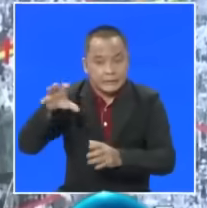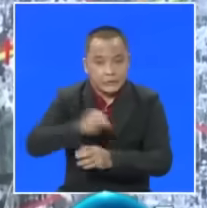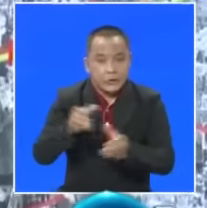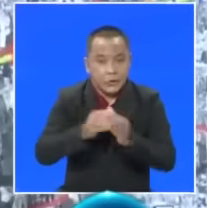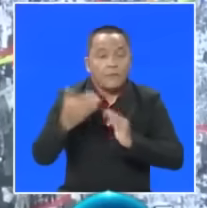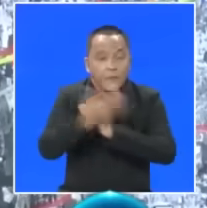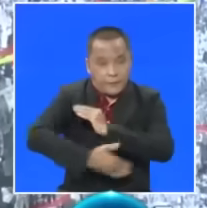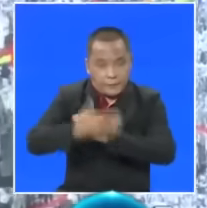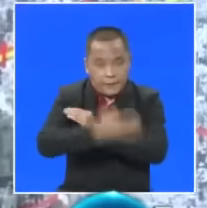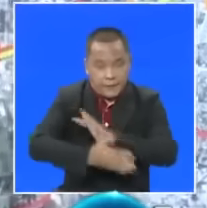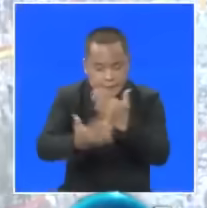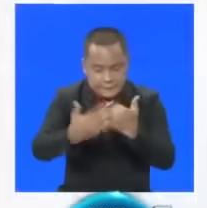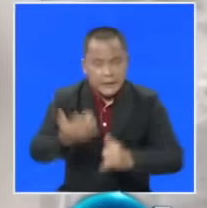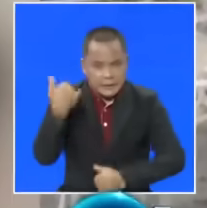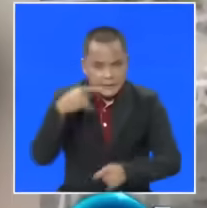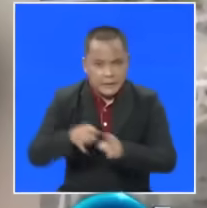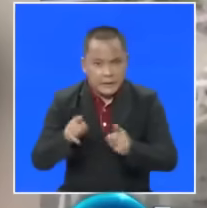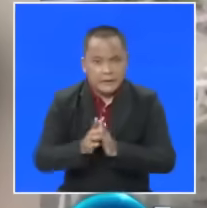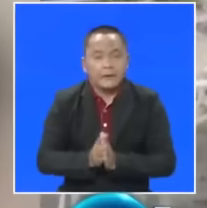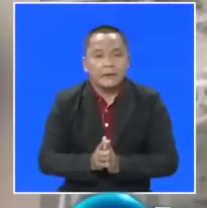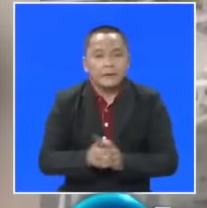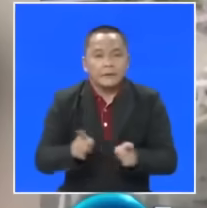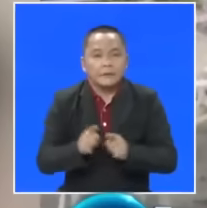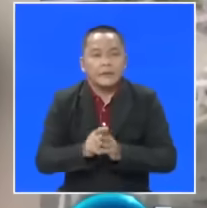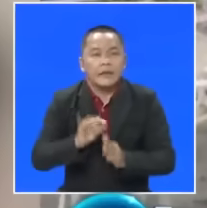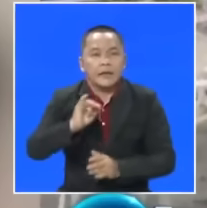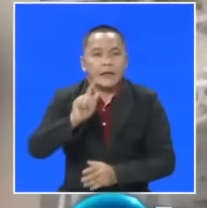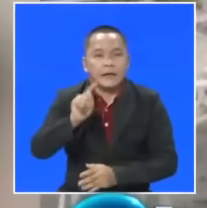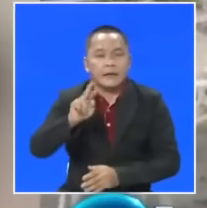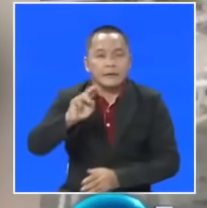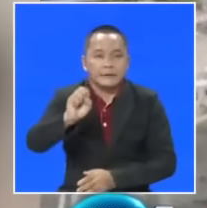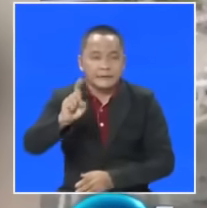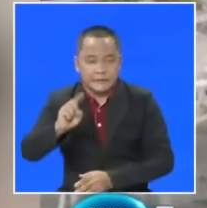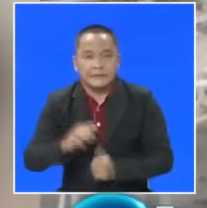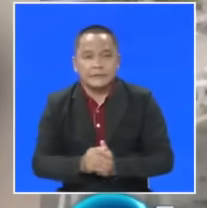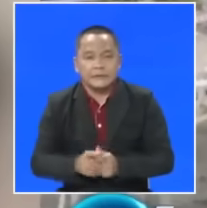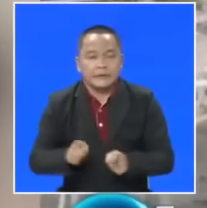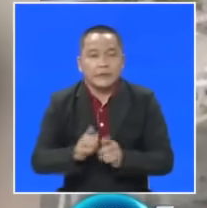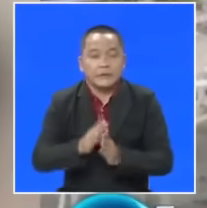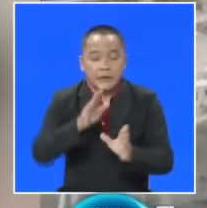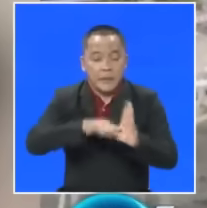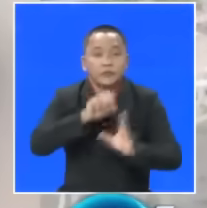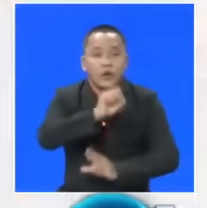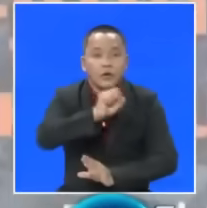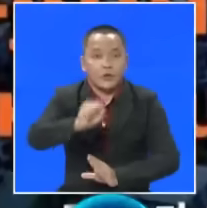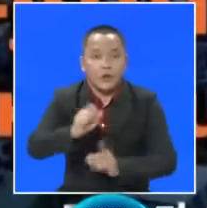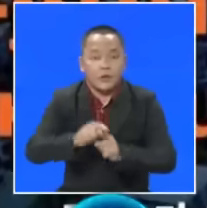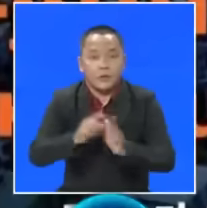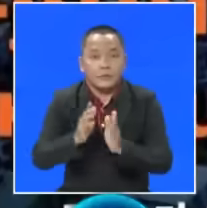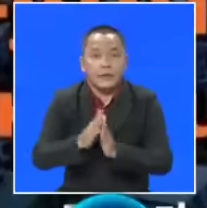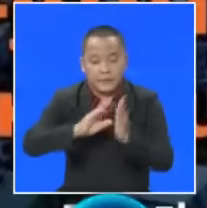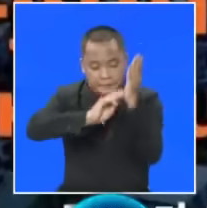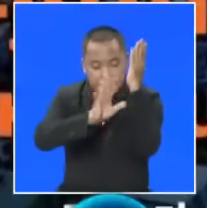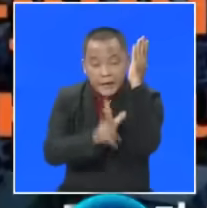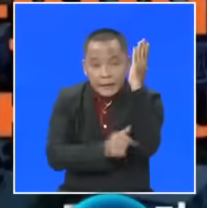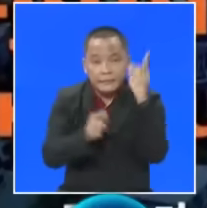ร์ดการรถไฟนอกจากนี้ยังมีตีน้อยไกรศรีหล่อธราประเสริฐอดีตผู้สมัครส.ส.ของพรรคชาติพัฒน